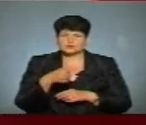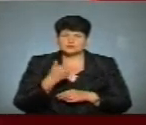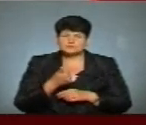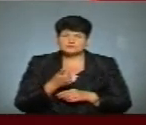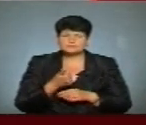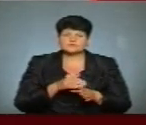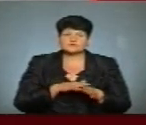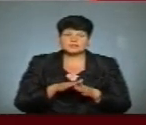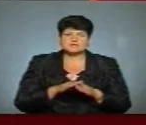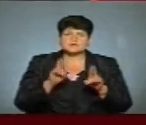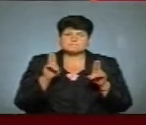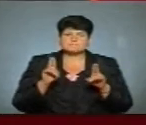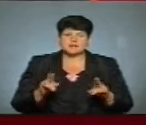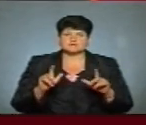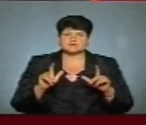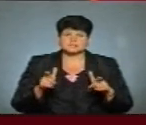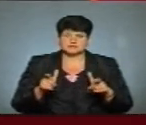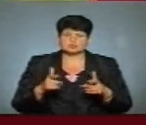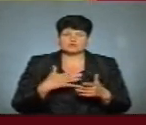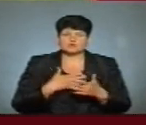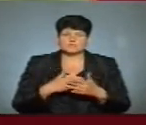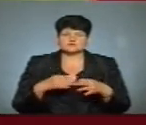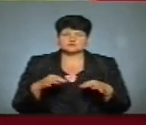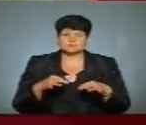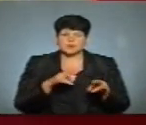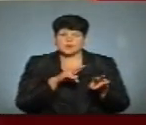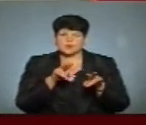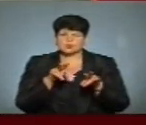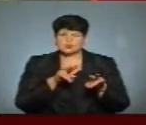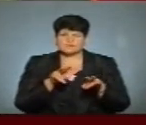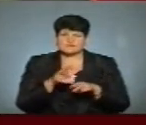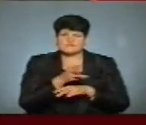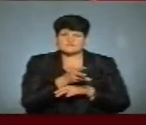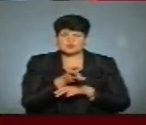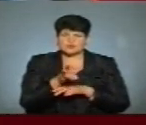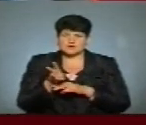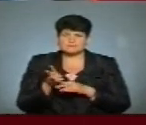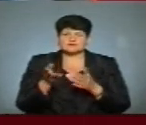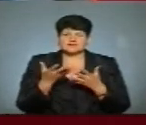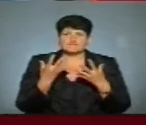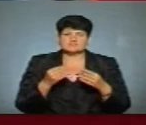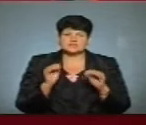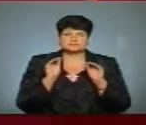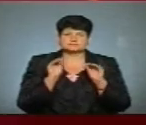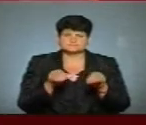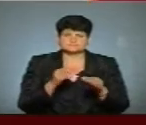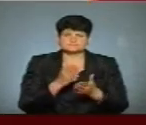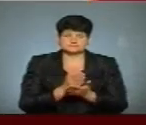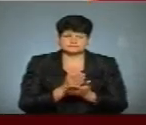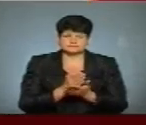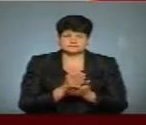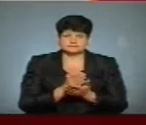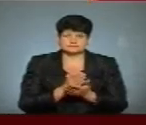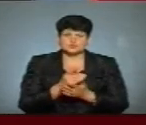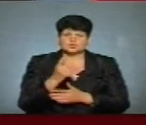Дотримання правил карантину у громадському транспорті Тернополя контролюватимуть через відеокамери. Де їх вже встановили?